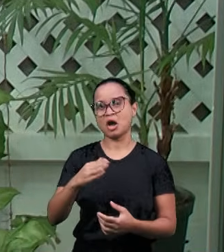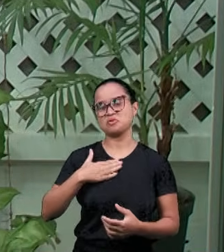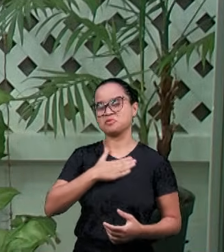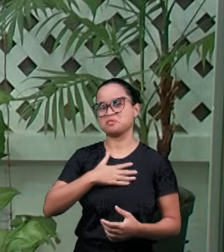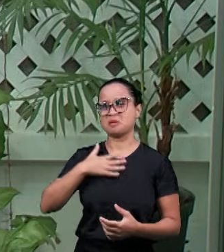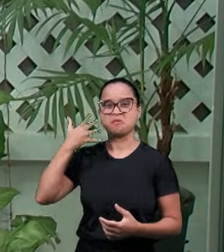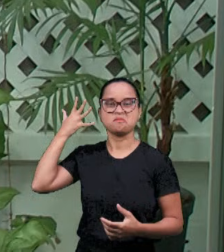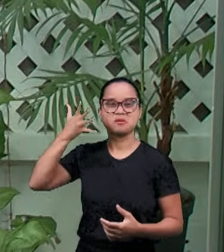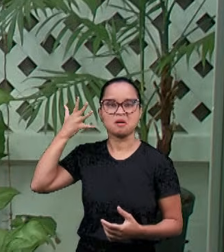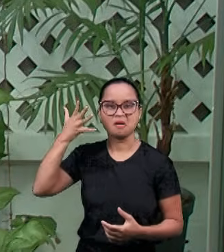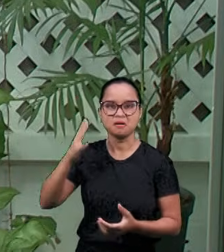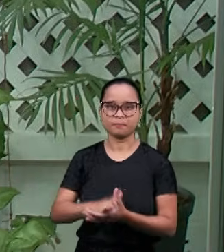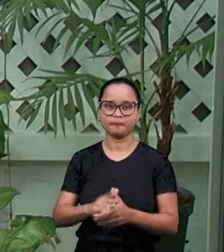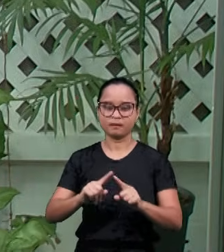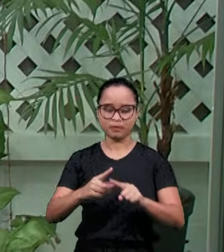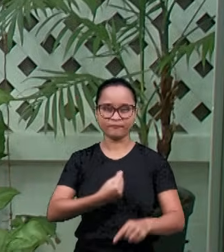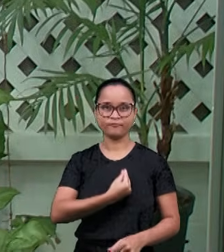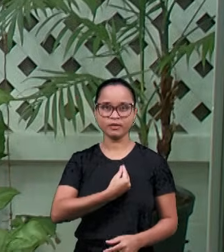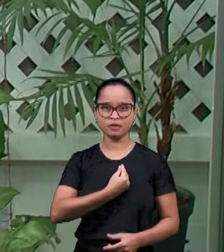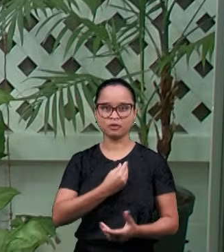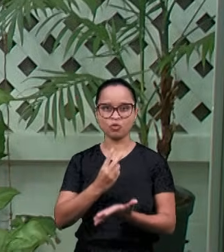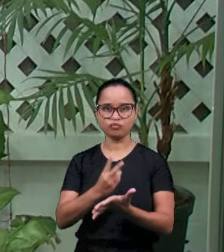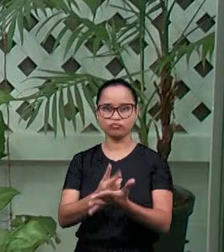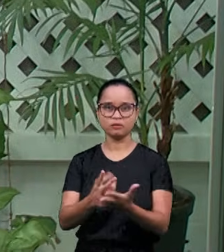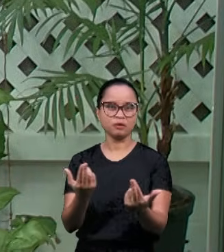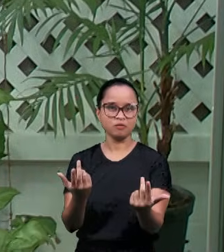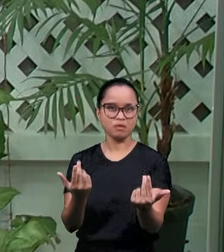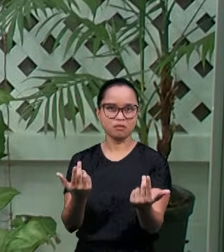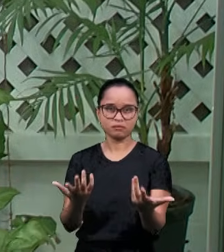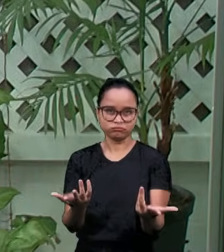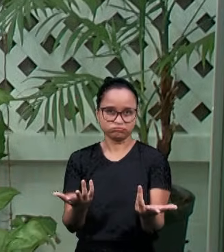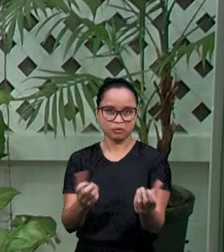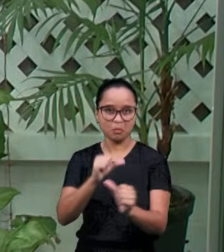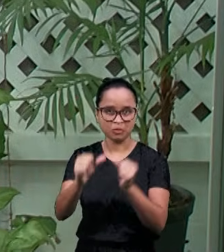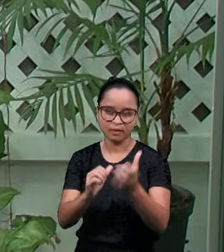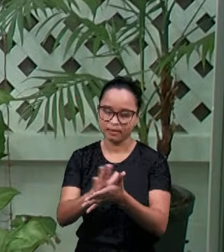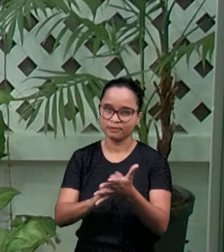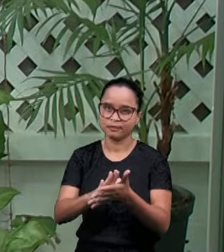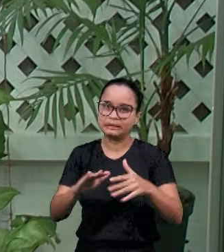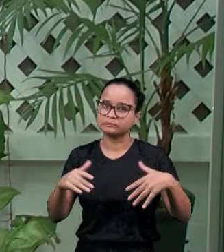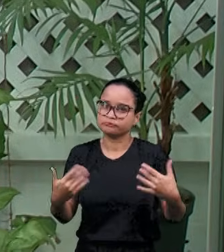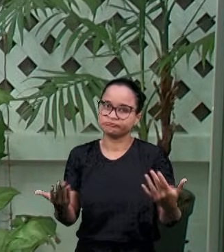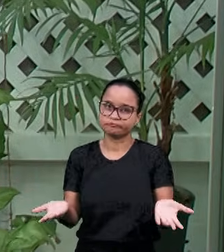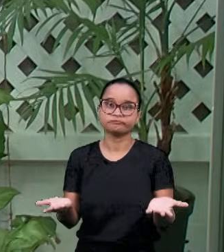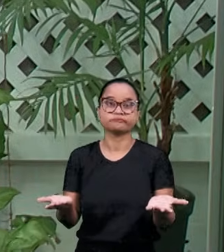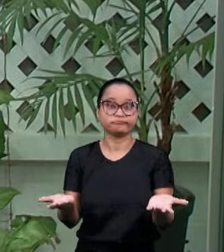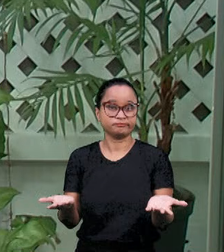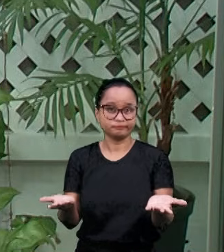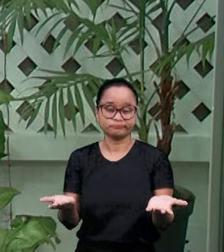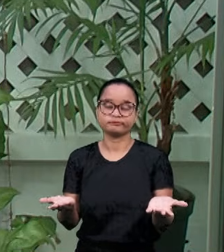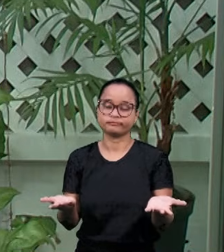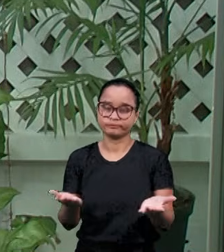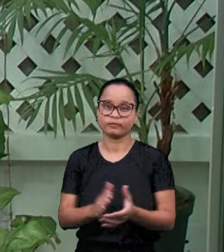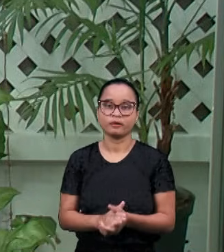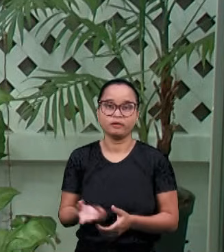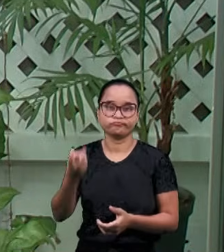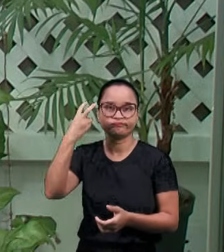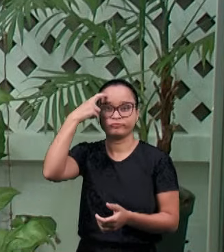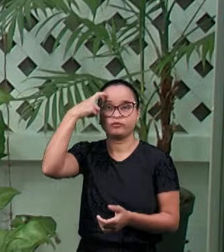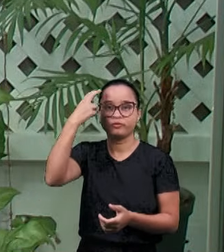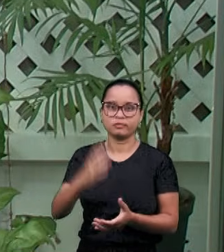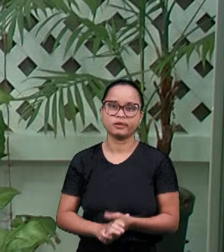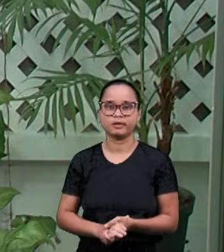le message, mais n'a pas changé de vie, c'est la même chose. Donc l'effet, c'est juste